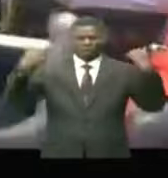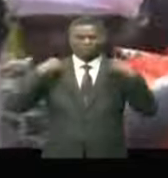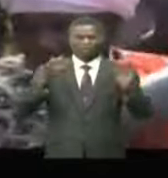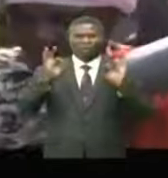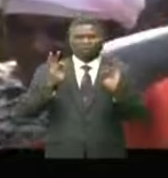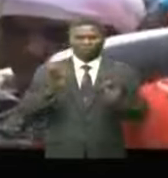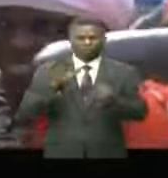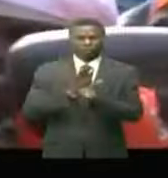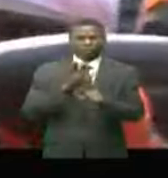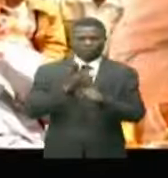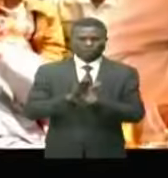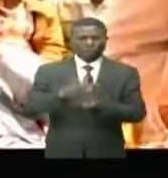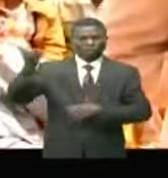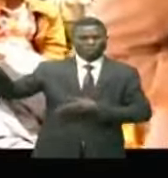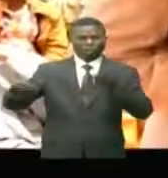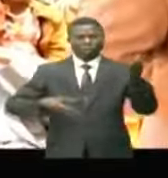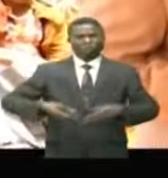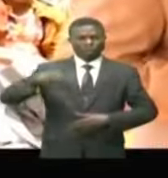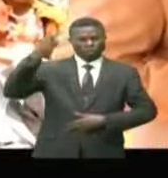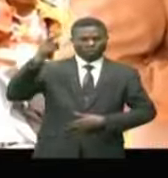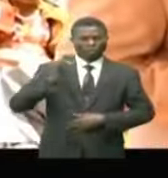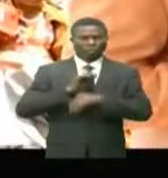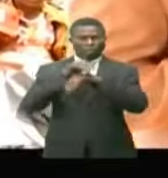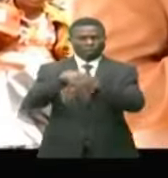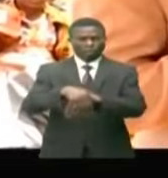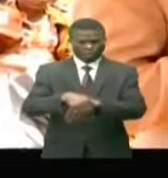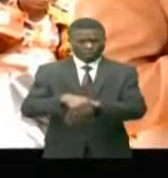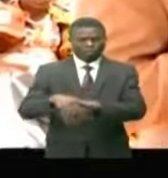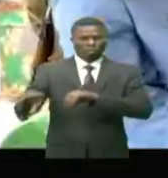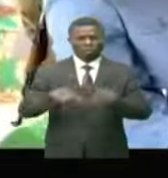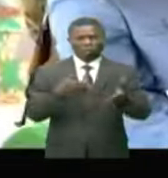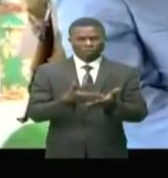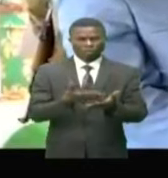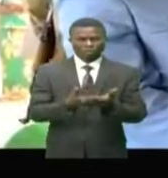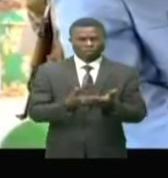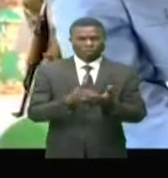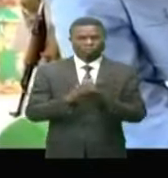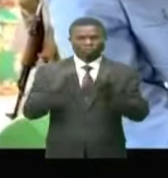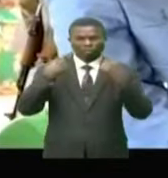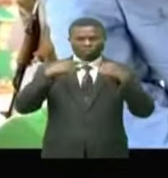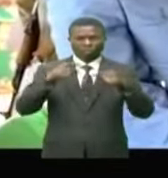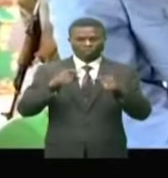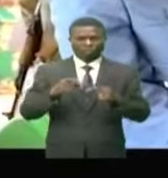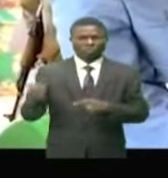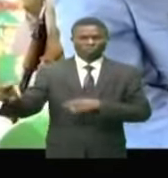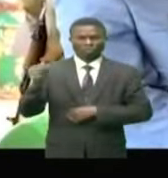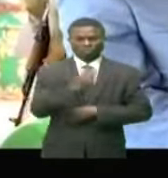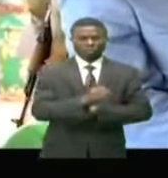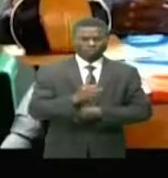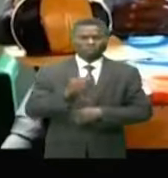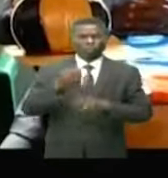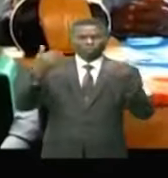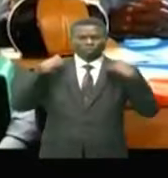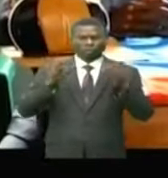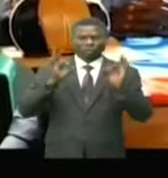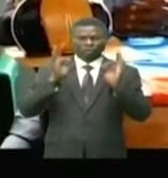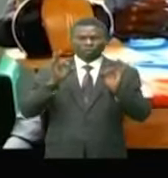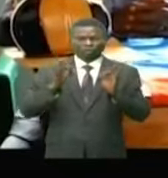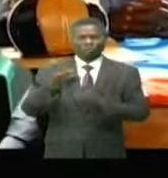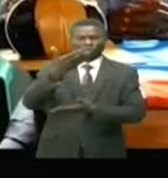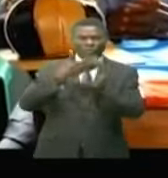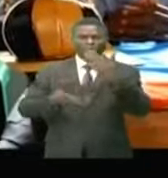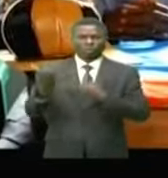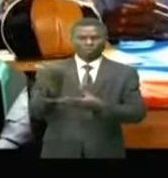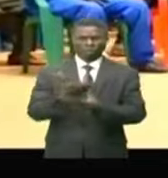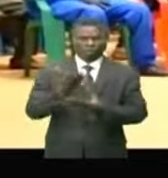et plusieurs autres invités de marque venus pour la circonstance. Rappelons que ces installations suivies des remises et reprises